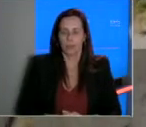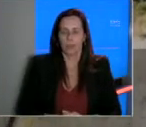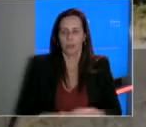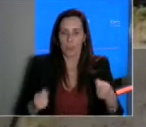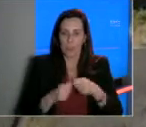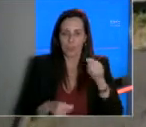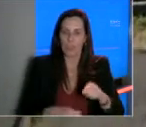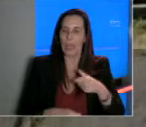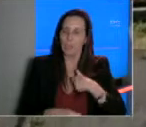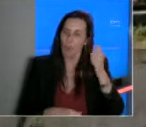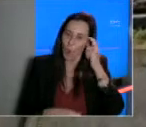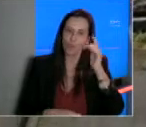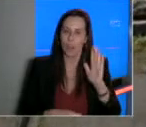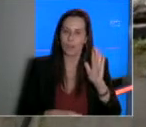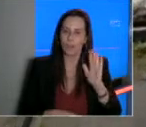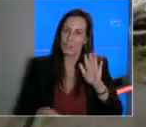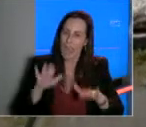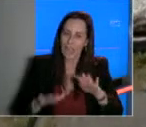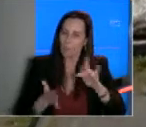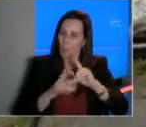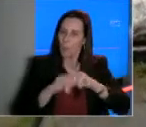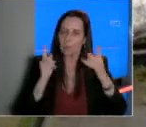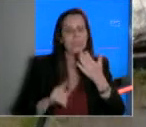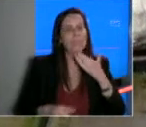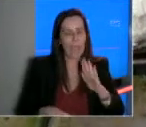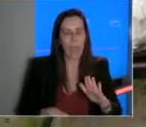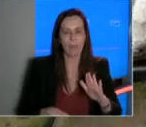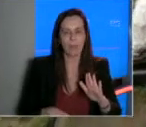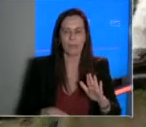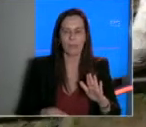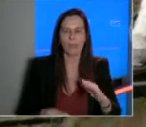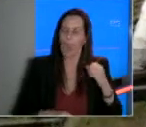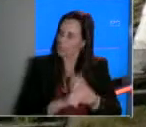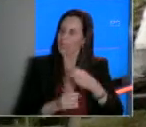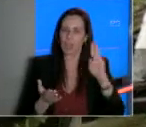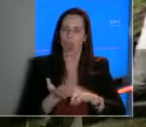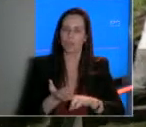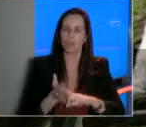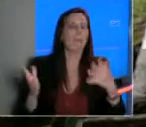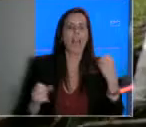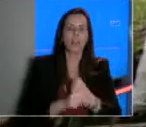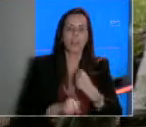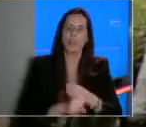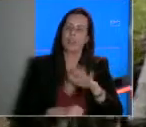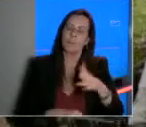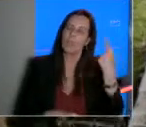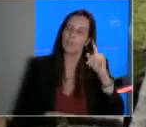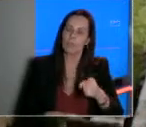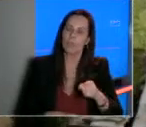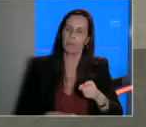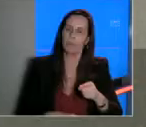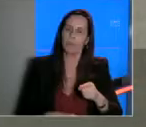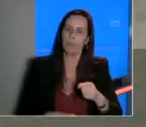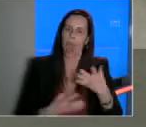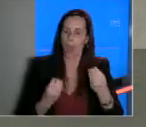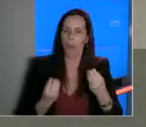ובעניין הזה אני חושב שיחסית למקומות אחרים, ישראל עשתה נכון. מה לעשות שגם היינו צריכים לקלוט